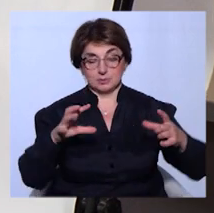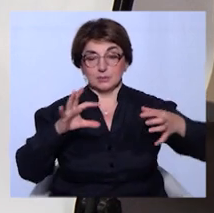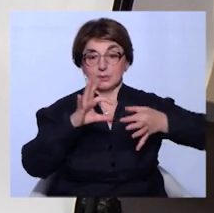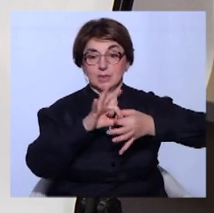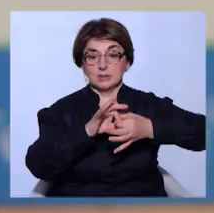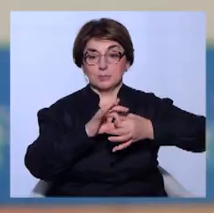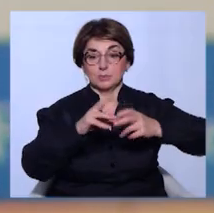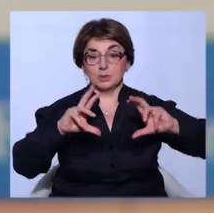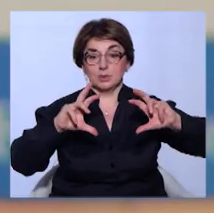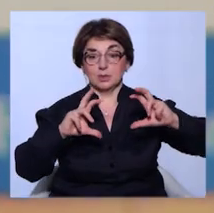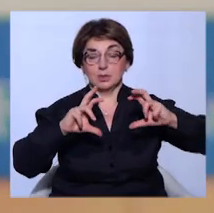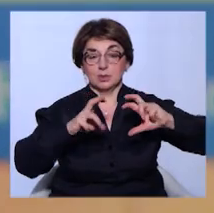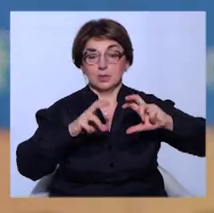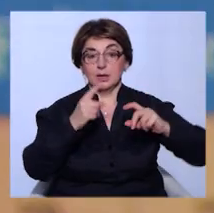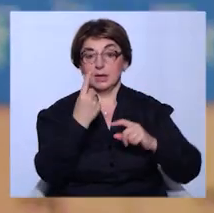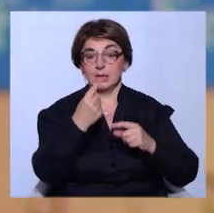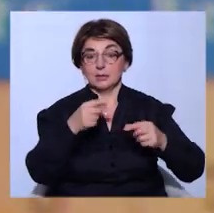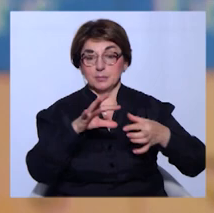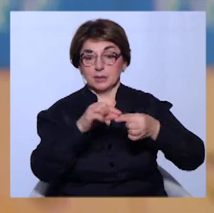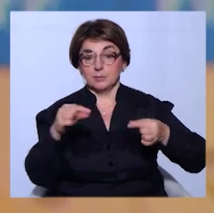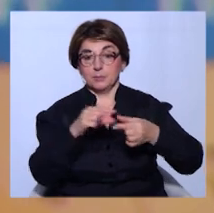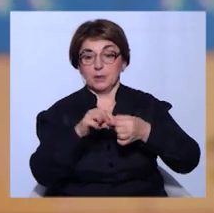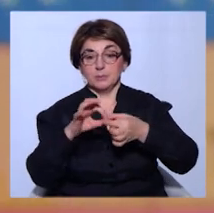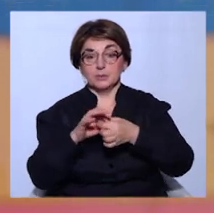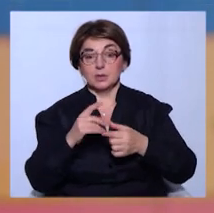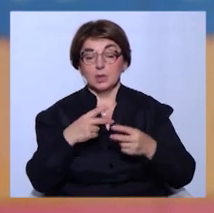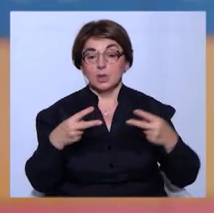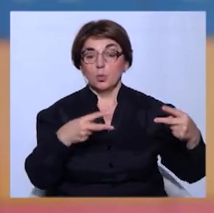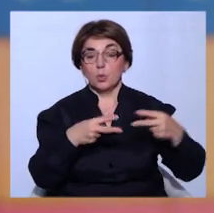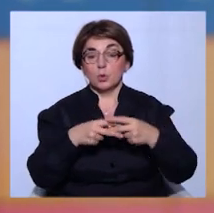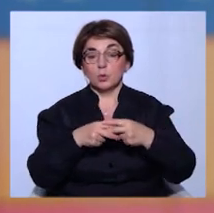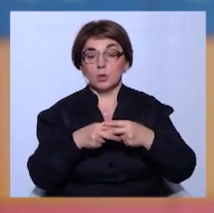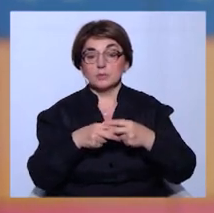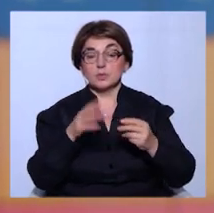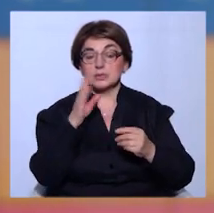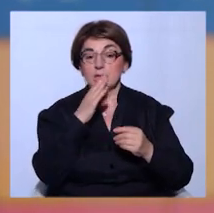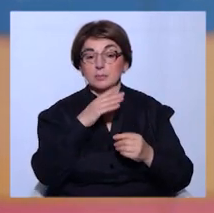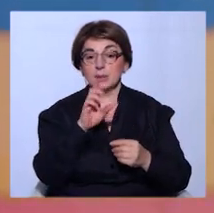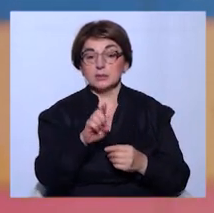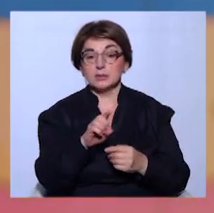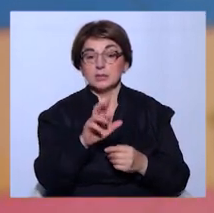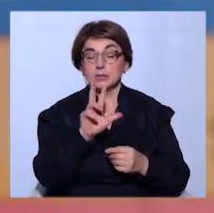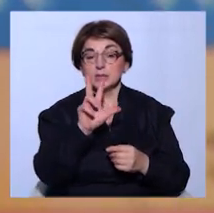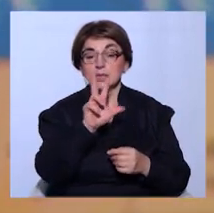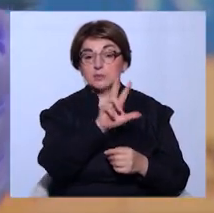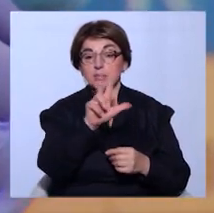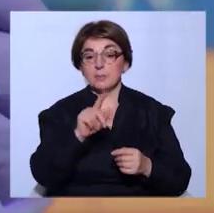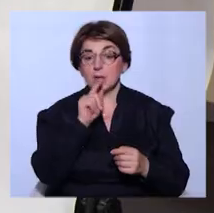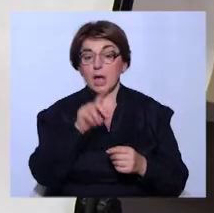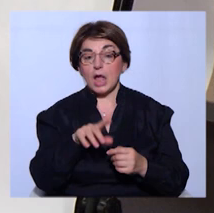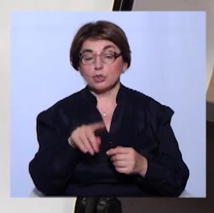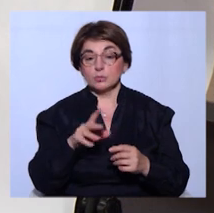ერთმანეთთან ერთმაგი ბმებით და ერთმაგი ბმებით უკავშირდება წყალბადის 3-3 ატომს, თითოეული